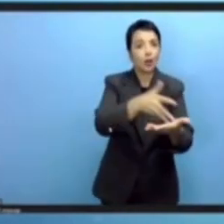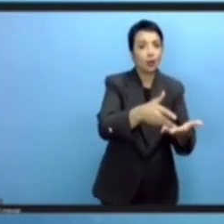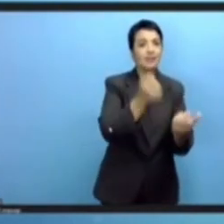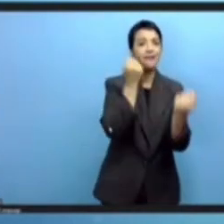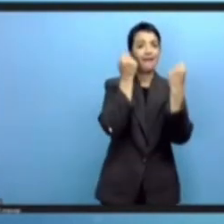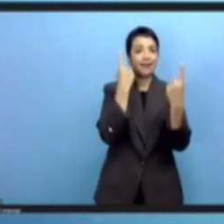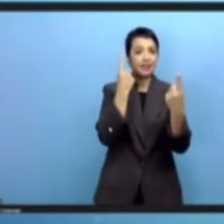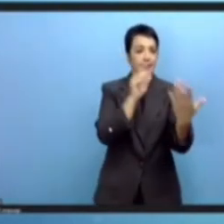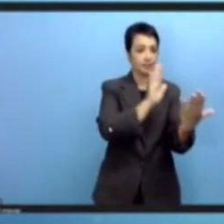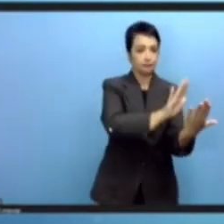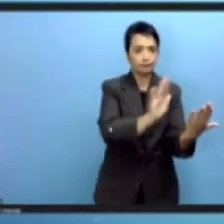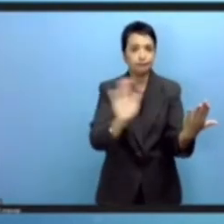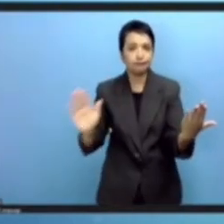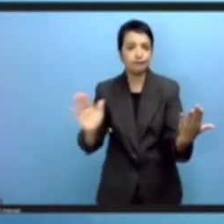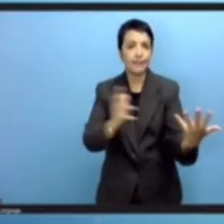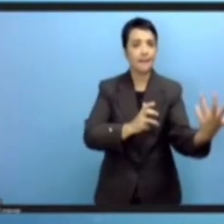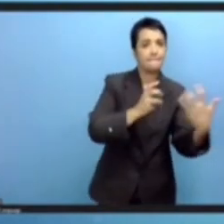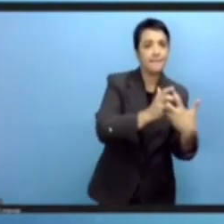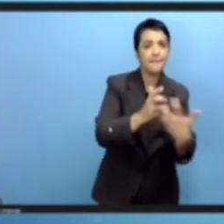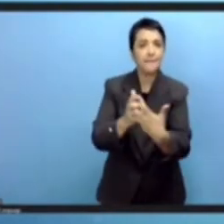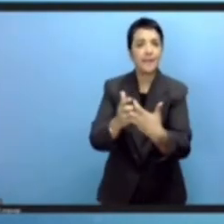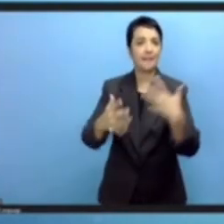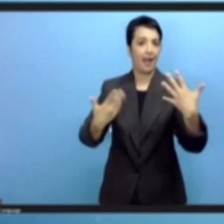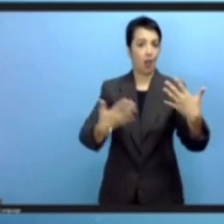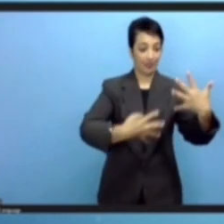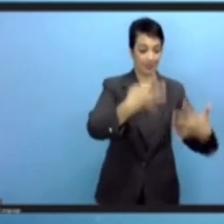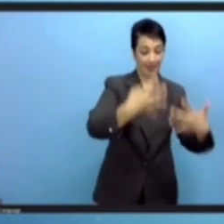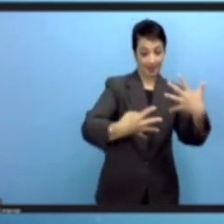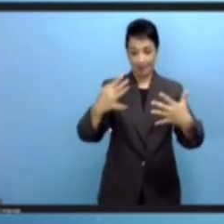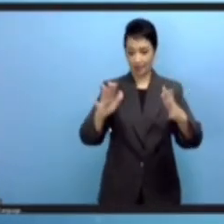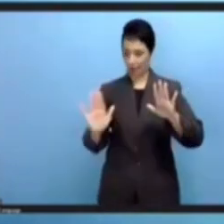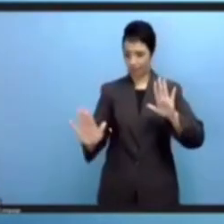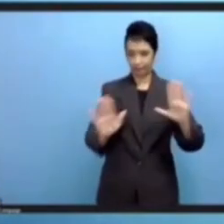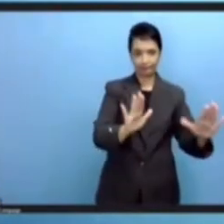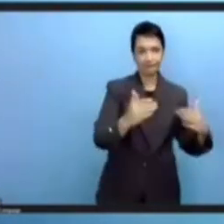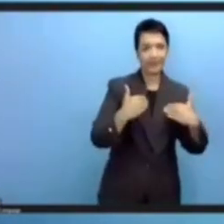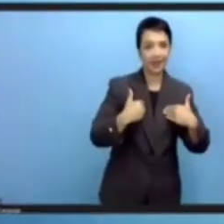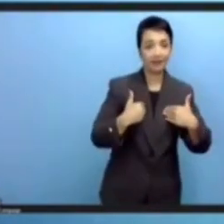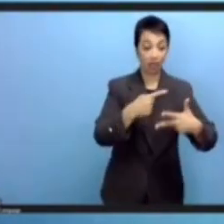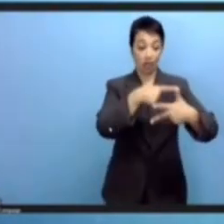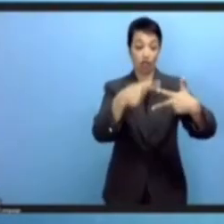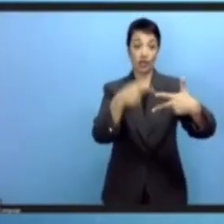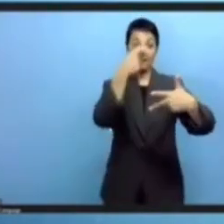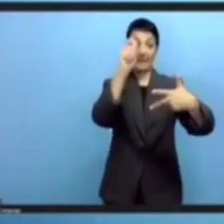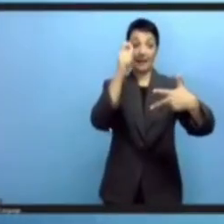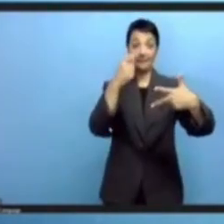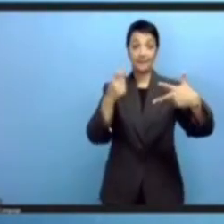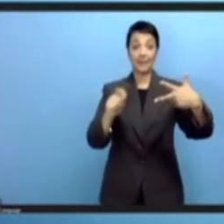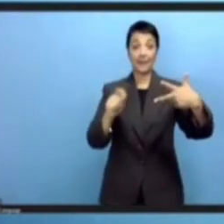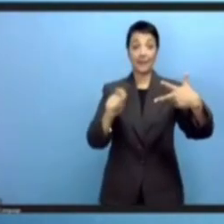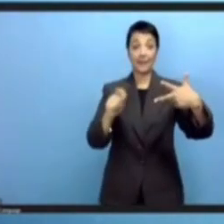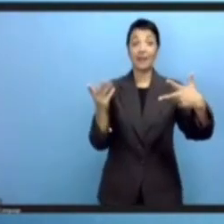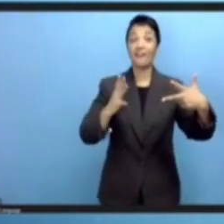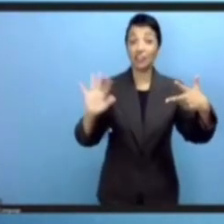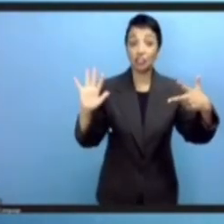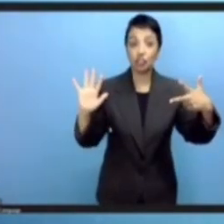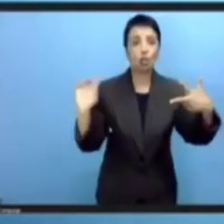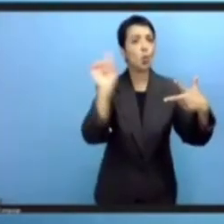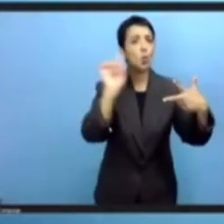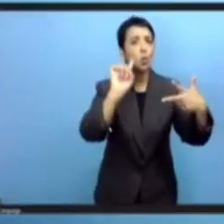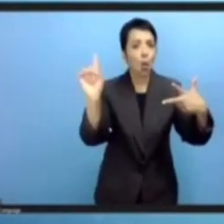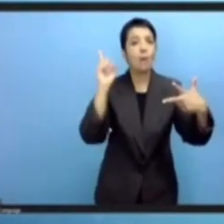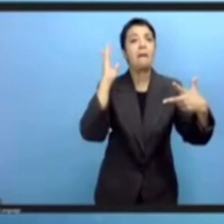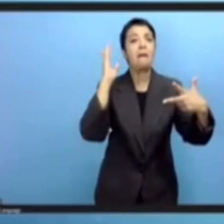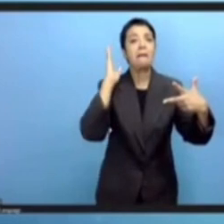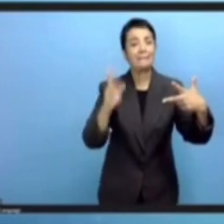langues locales, avoir des jeux de données en langue locale. Cela ne suffira pas d'ailleurs. Il sera nécessaire